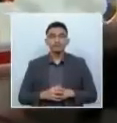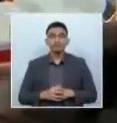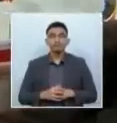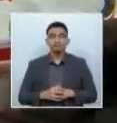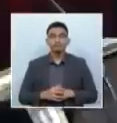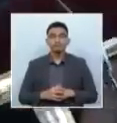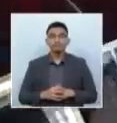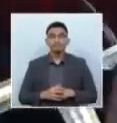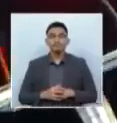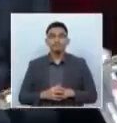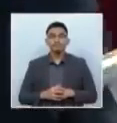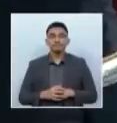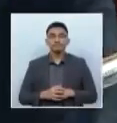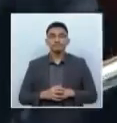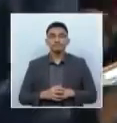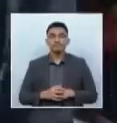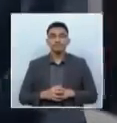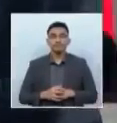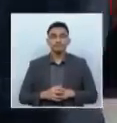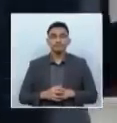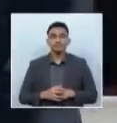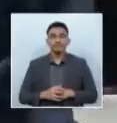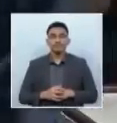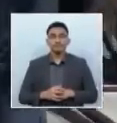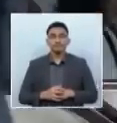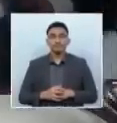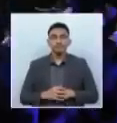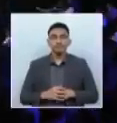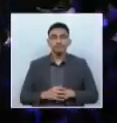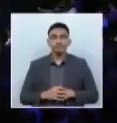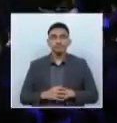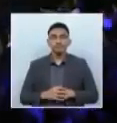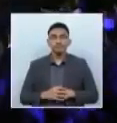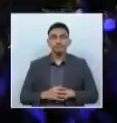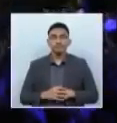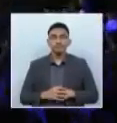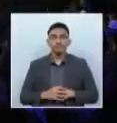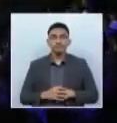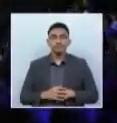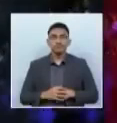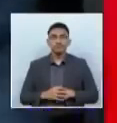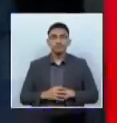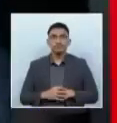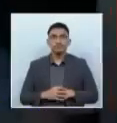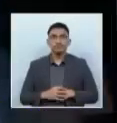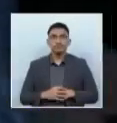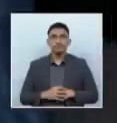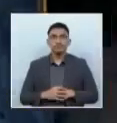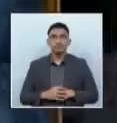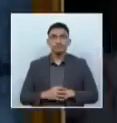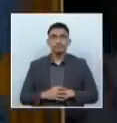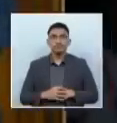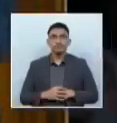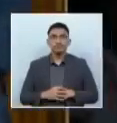juga pada satu kandidat 1, 2, dan 3. Oke. Nah, akun-akun netral ini ternyata yang paling banyak. Menarik sekali